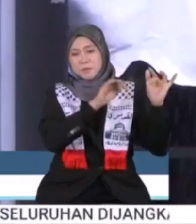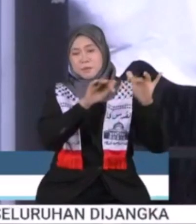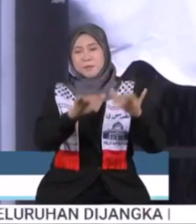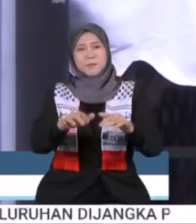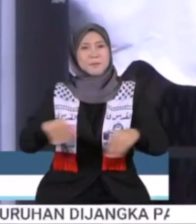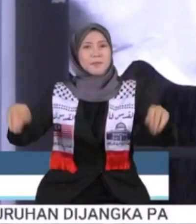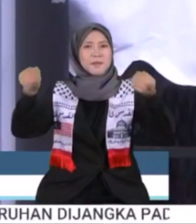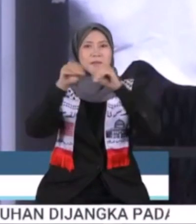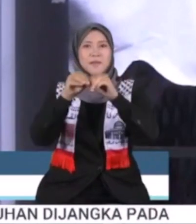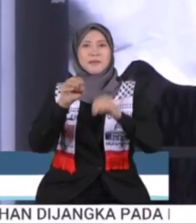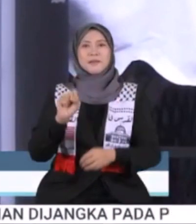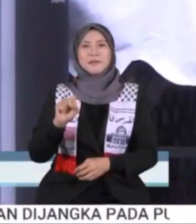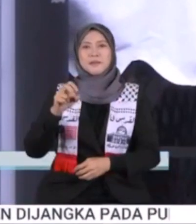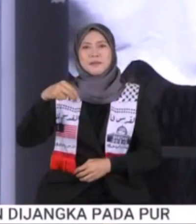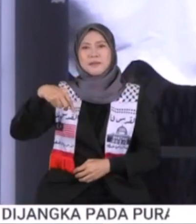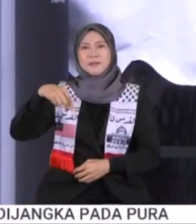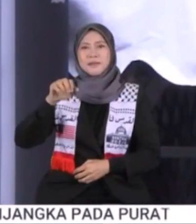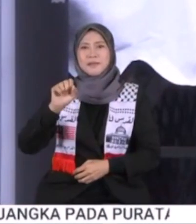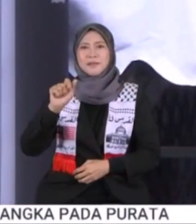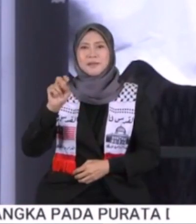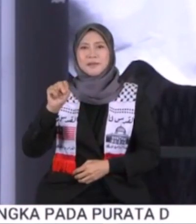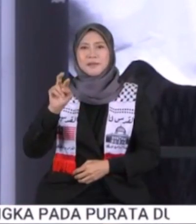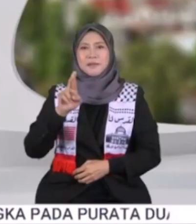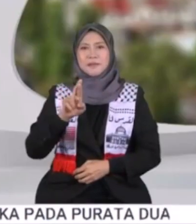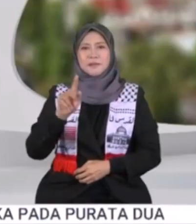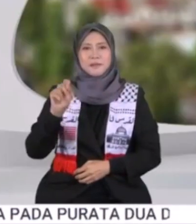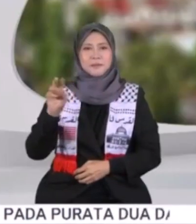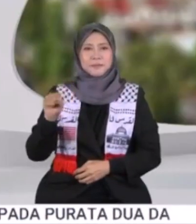masjid. Nur Ashikin Harun, RTM.